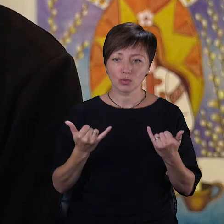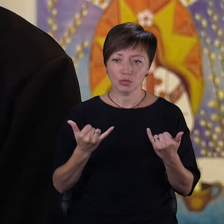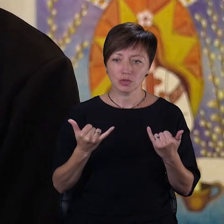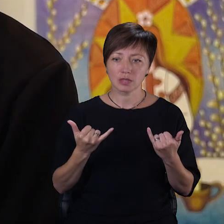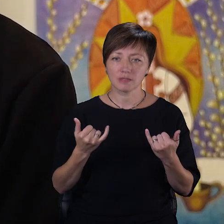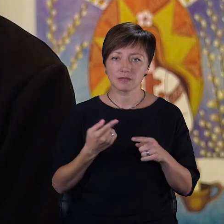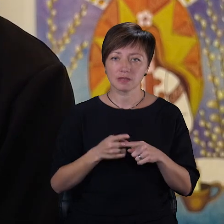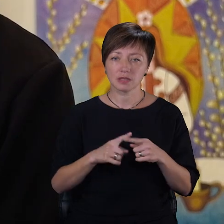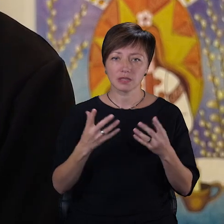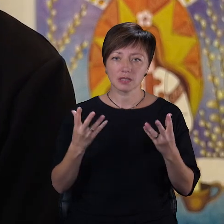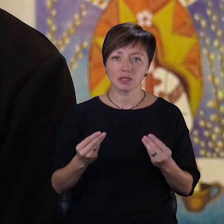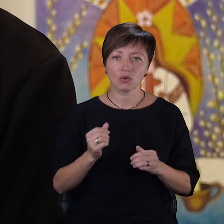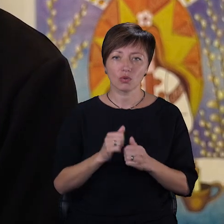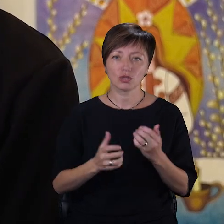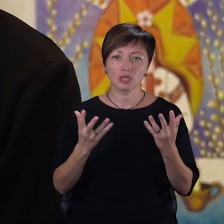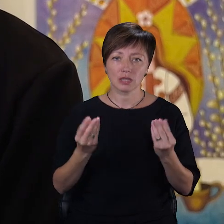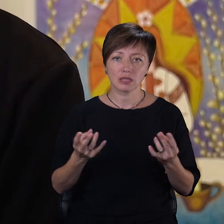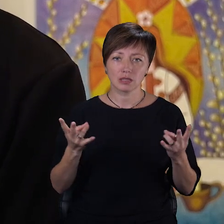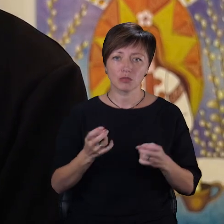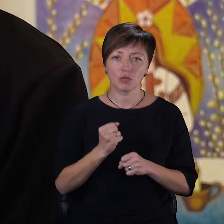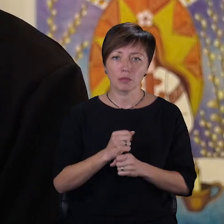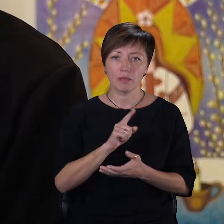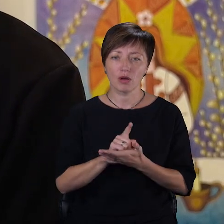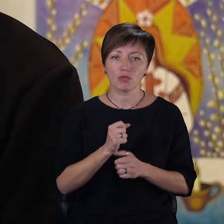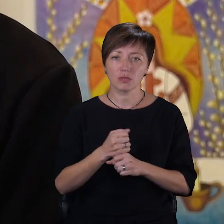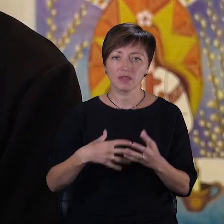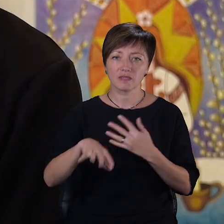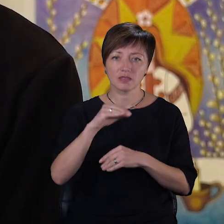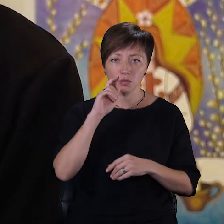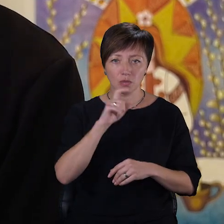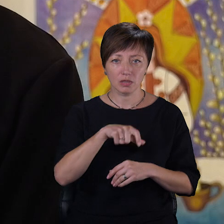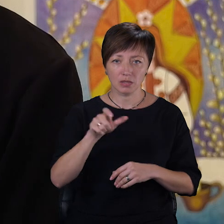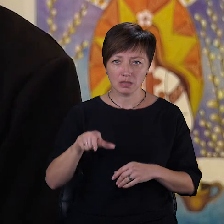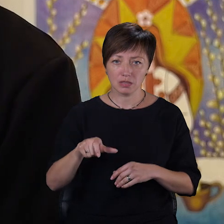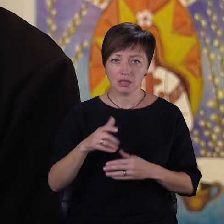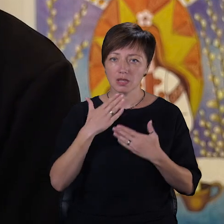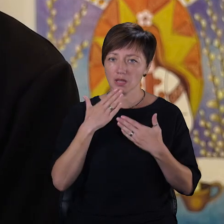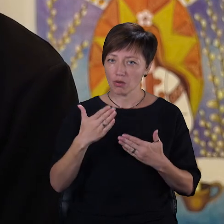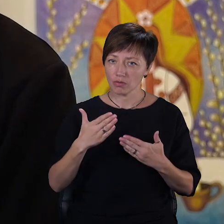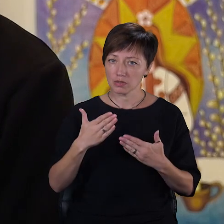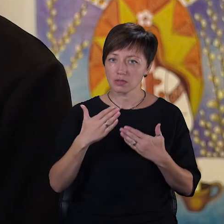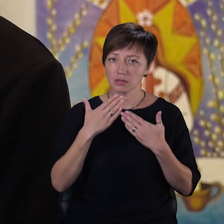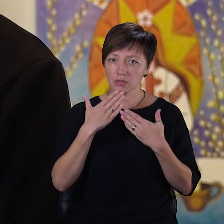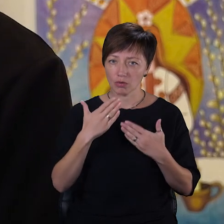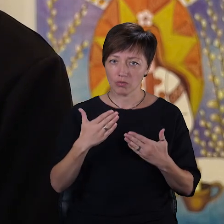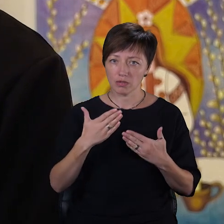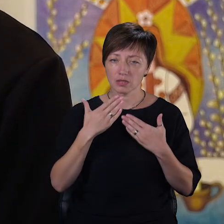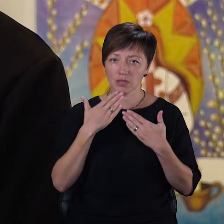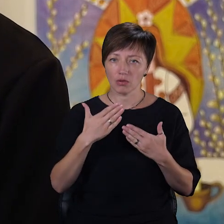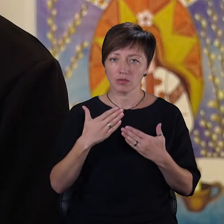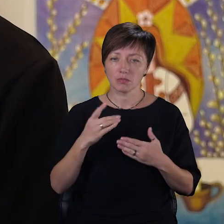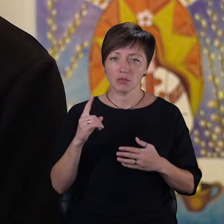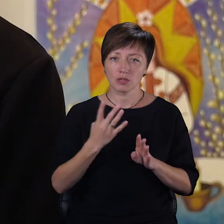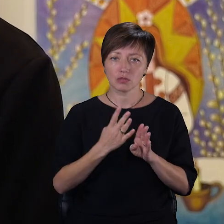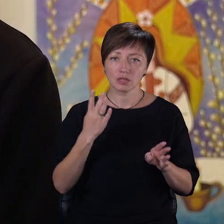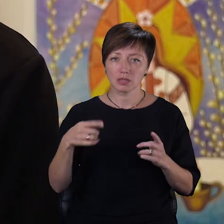і в ці дні, та й, власне, кожен день це треба робити, і це мають робити всі українці. Дякувати, дякувати і дякувати. Насамперед